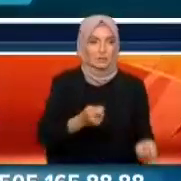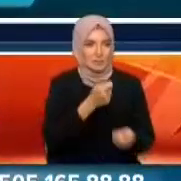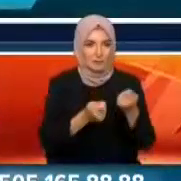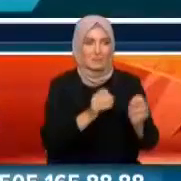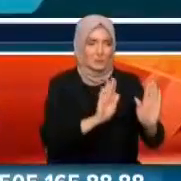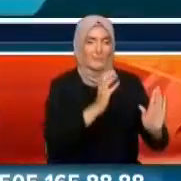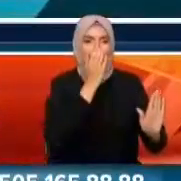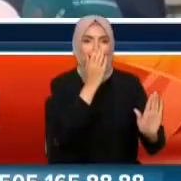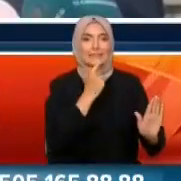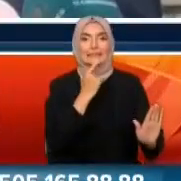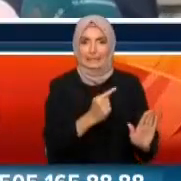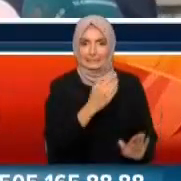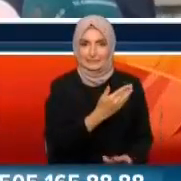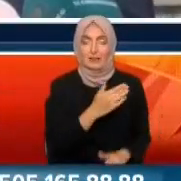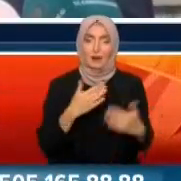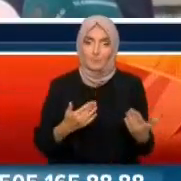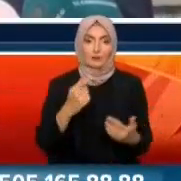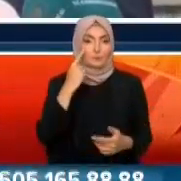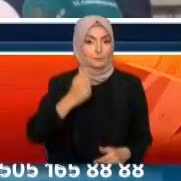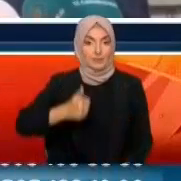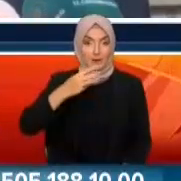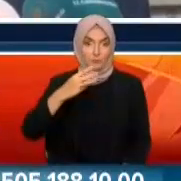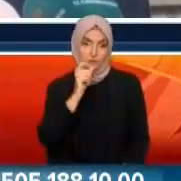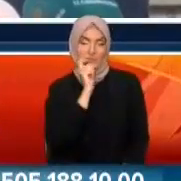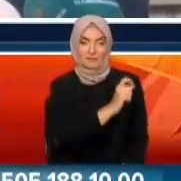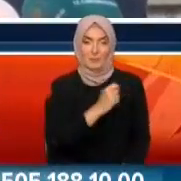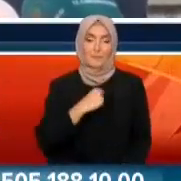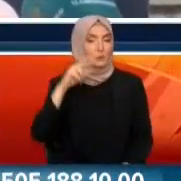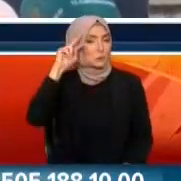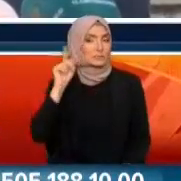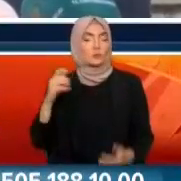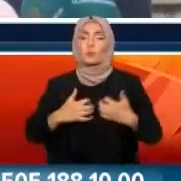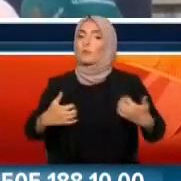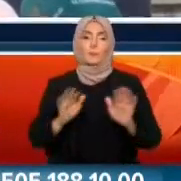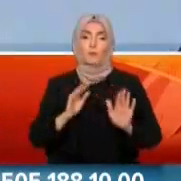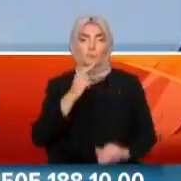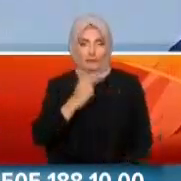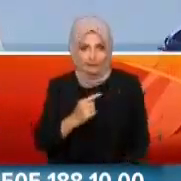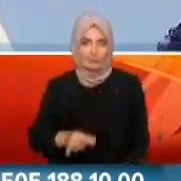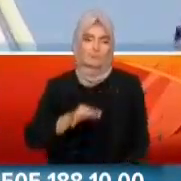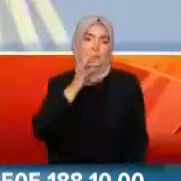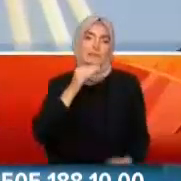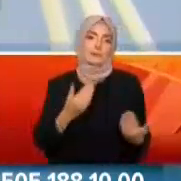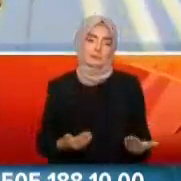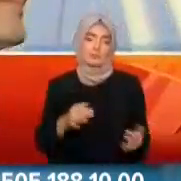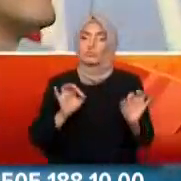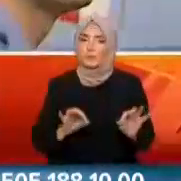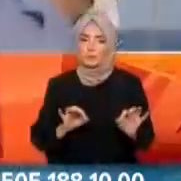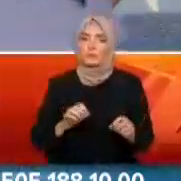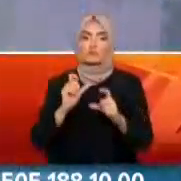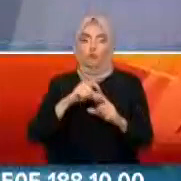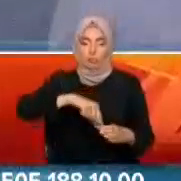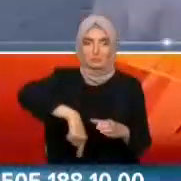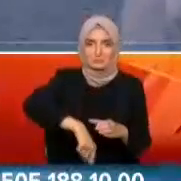Ve nitekim öyle de oldu. Şimdi de biz hemen sondaj çalışmalarına yeniden başladık. Dışişleri Bakanlığı da yazılı